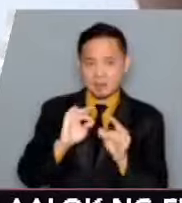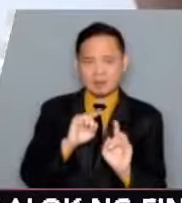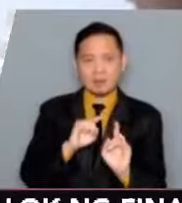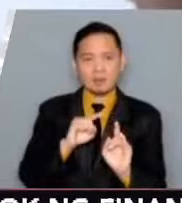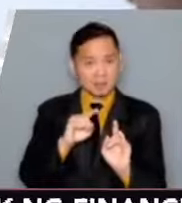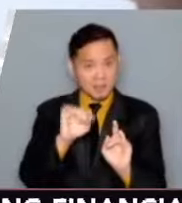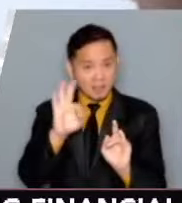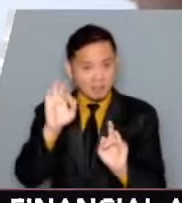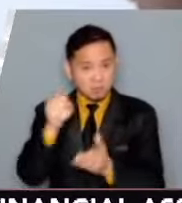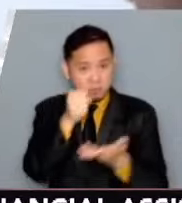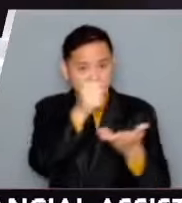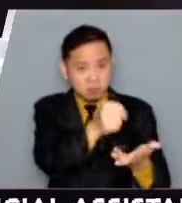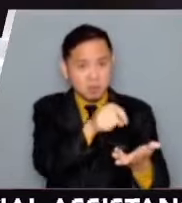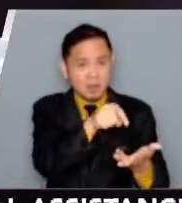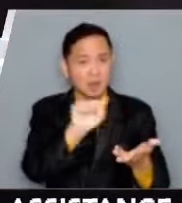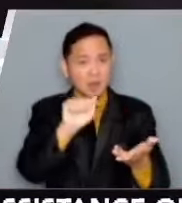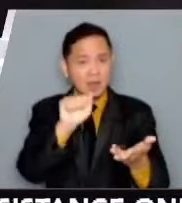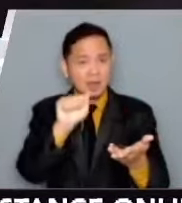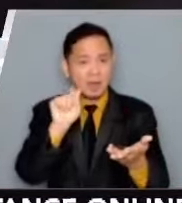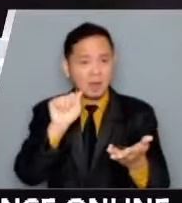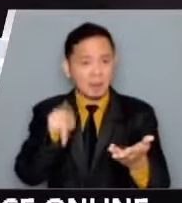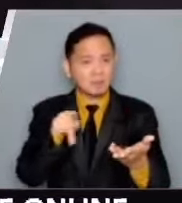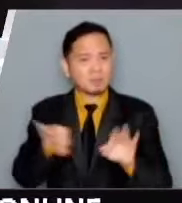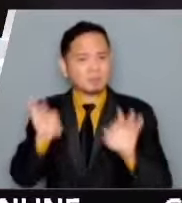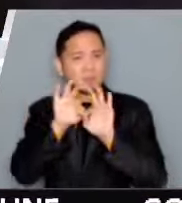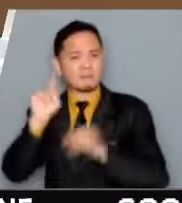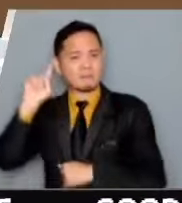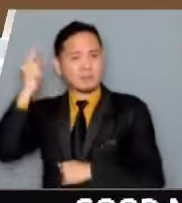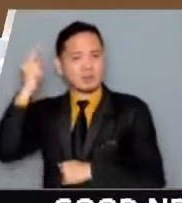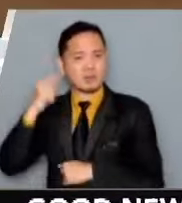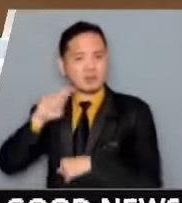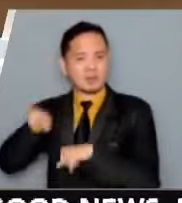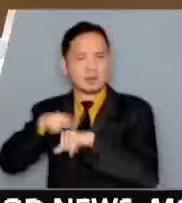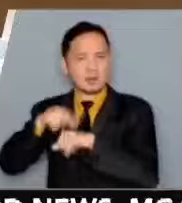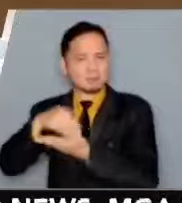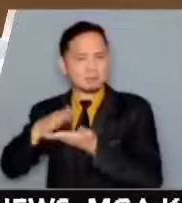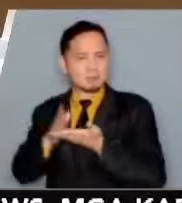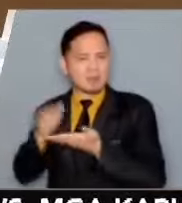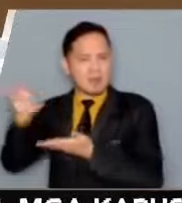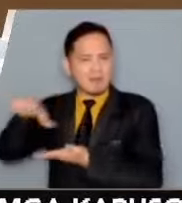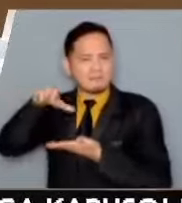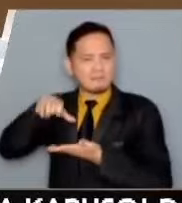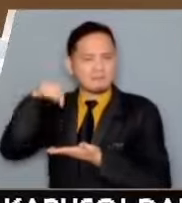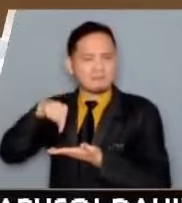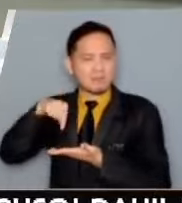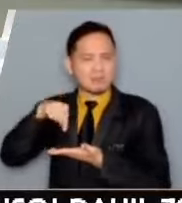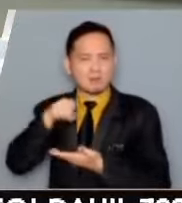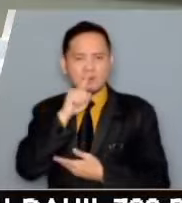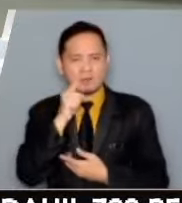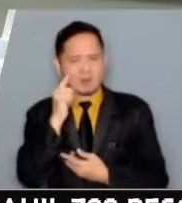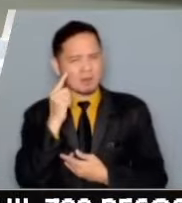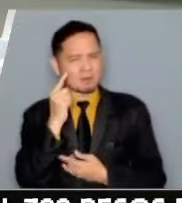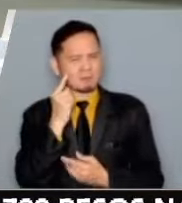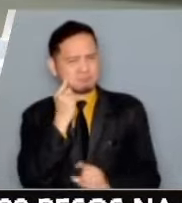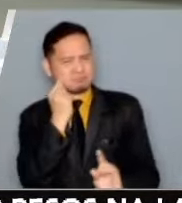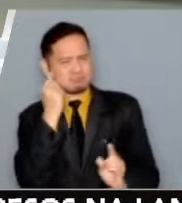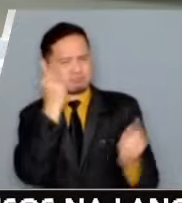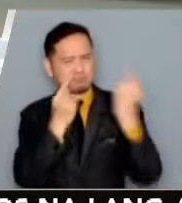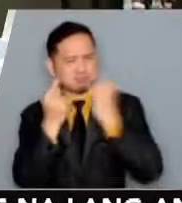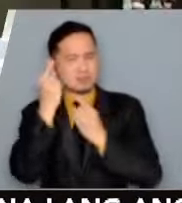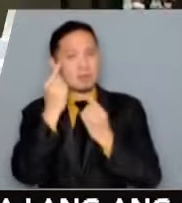pondo sa National budget dati ng pinagdudahan ng mga senador na gagamitin ang akap para makakalap ng pirma sa people's